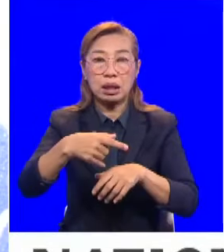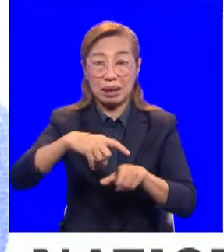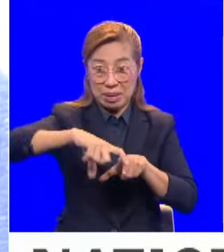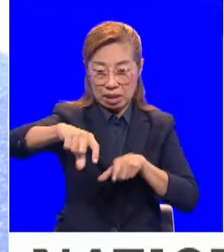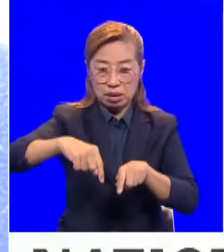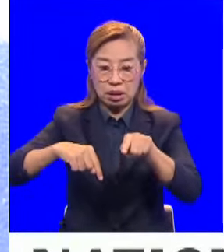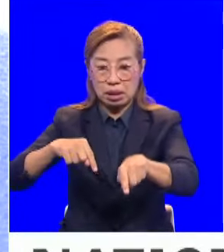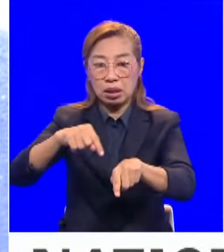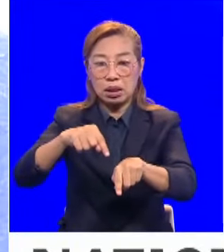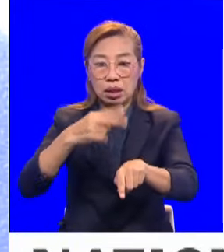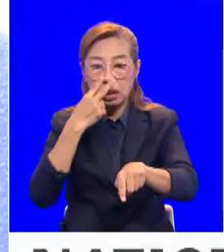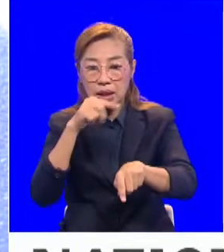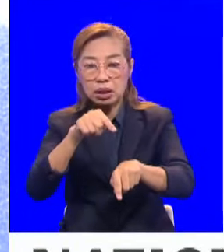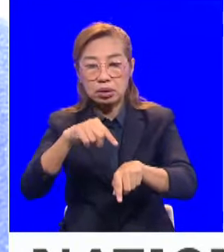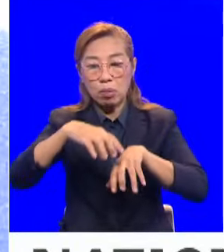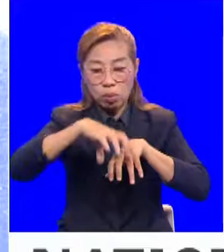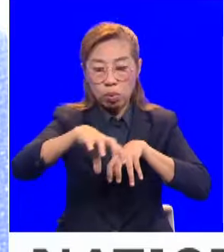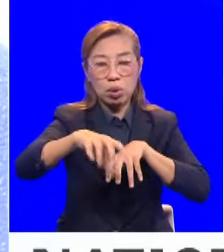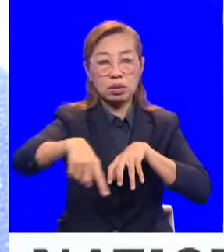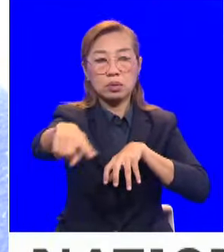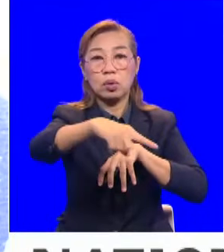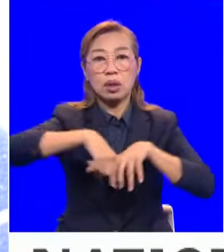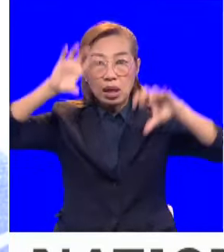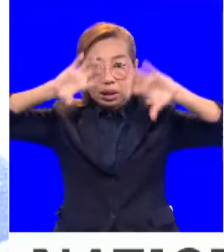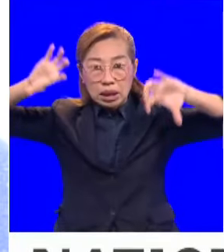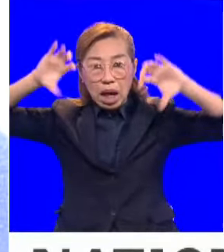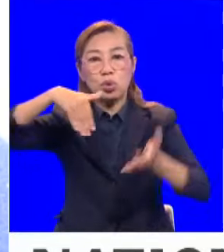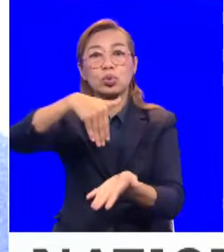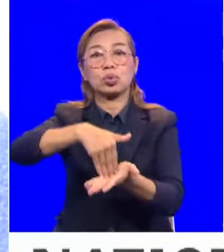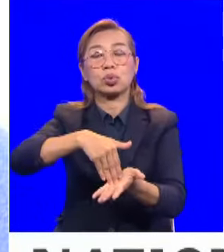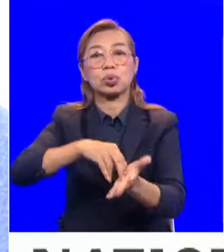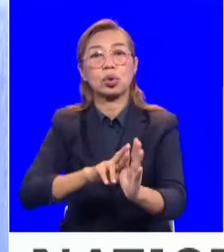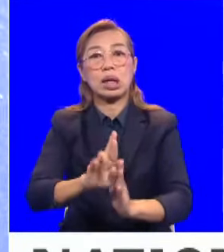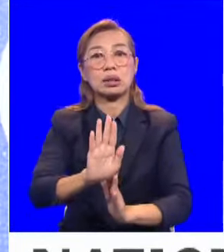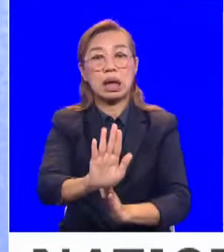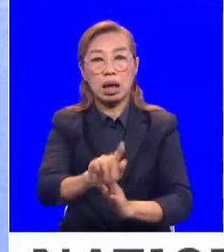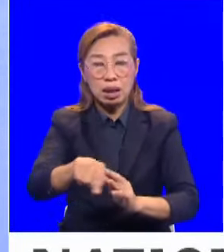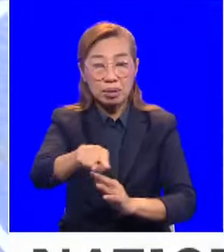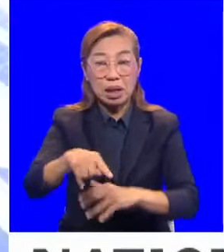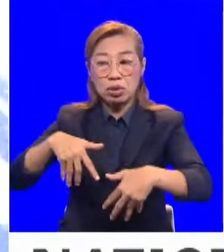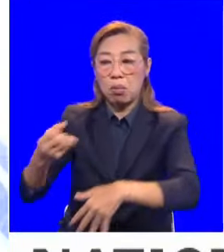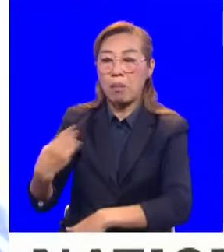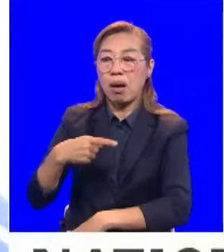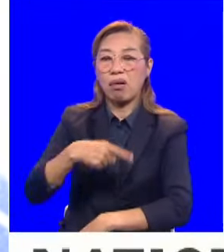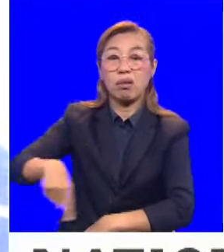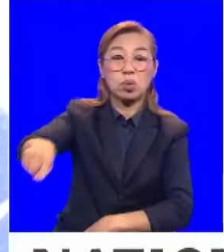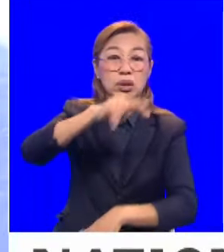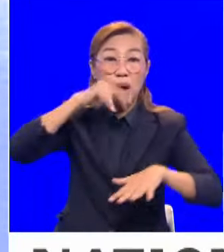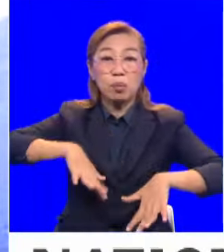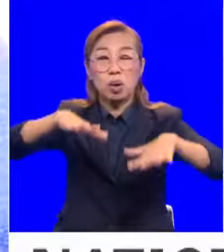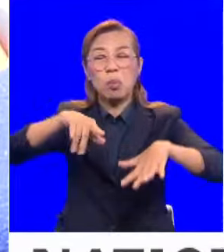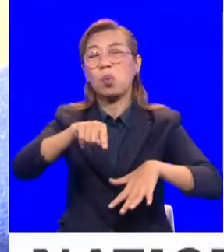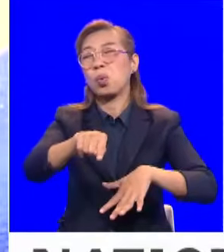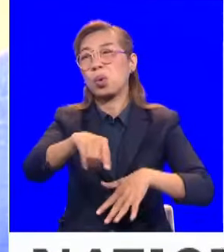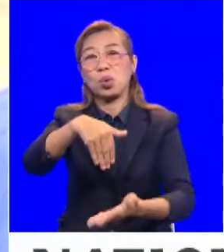ก็จะอยู่ที่โซนบริเวณนี้เรียกได้ว่าเป็นหน่วยศูนย์ราชการสำคัญเมื่อสักครู่เนี่ยถามชาวบ้านเขาบอกว่าโอ้โซนศูนย์ราชการตรงนี้เนี่ยก็เข้าไปไม่